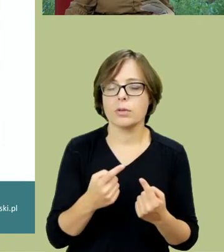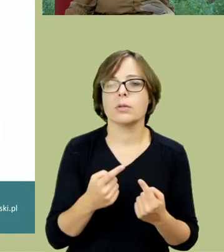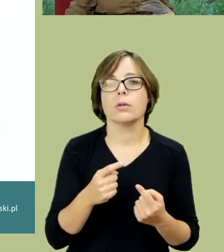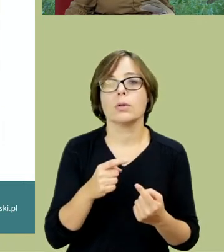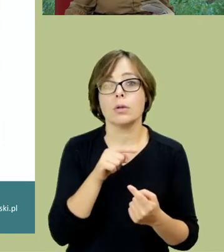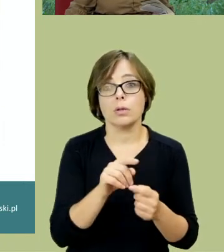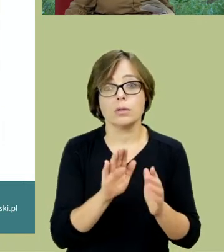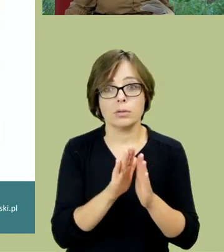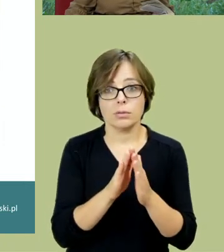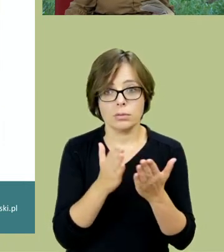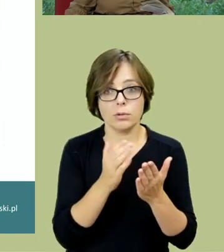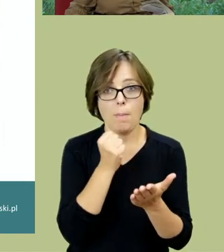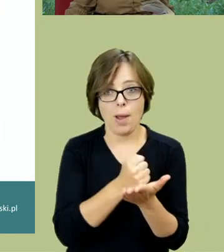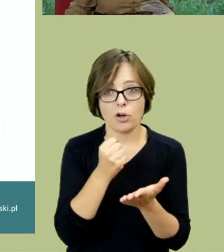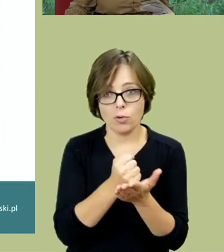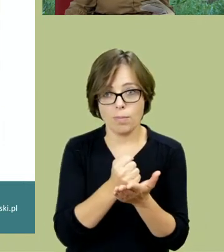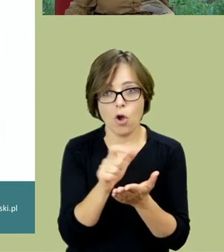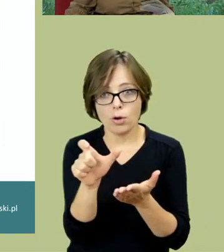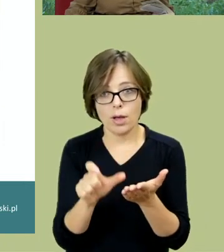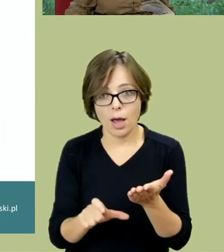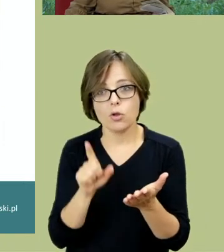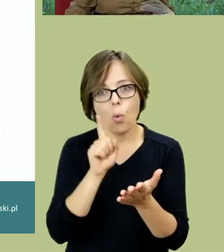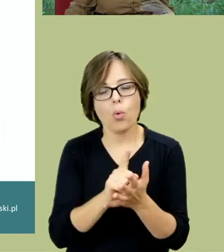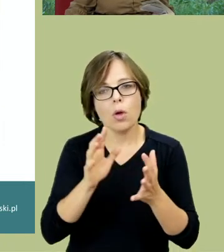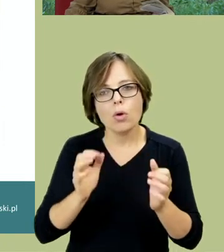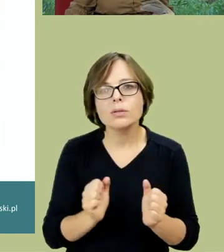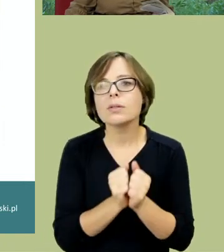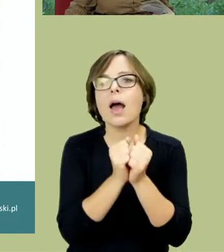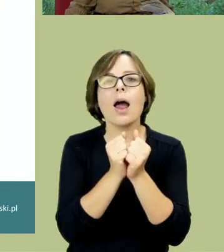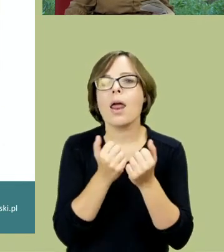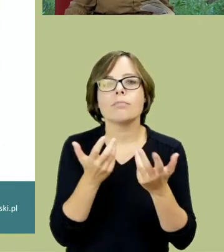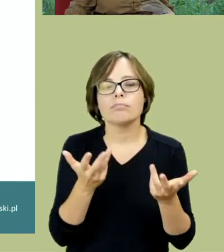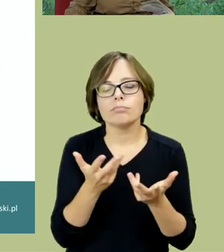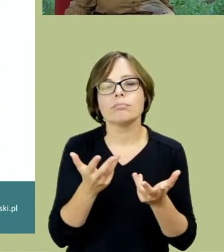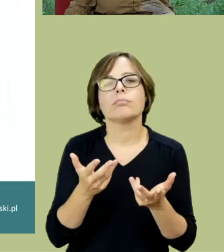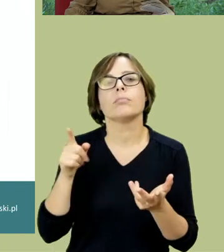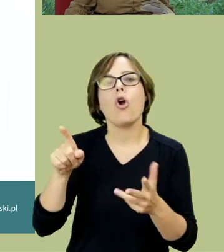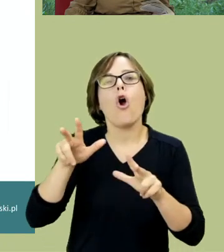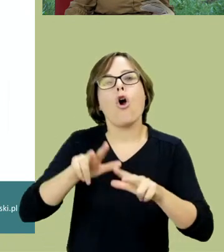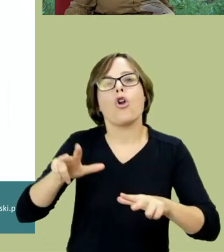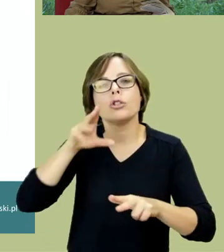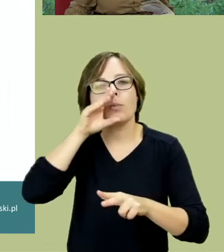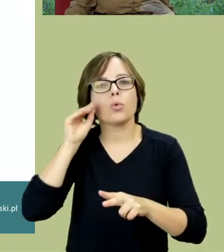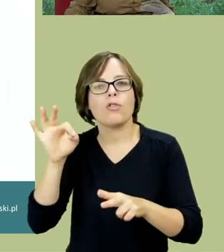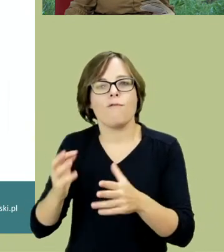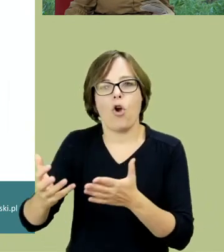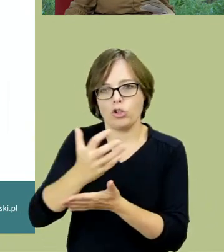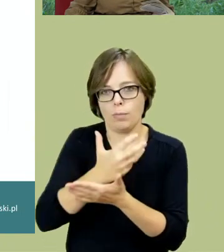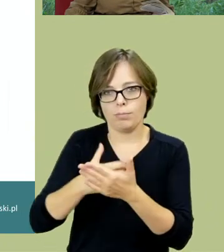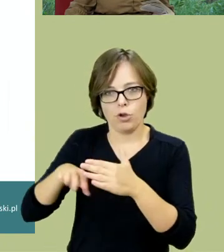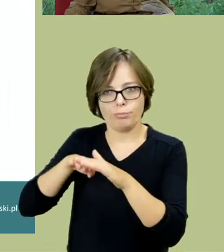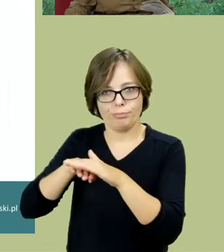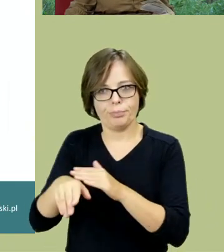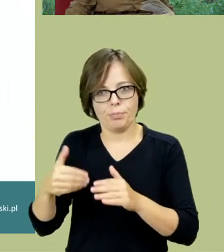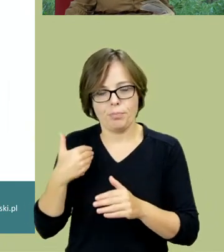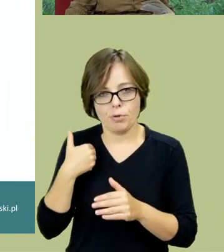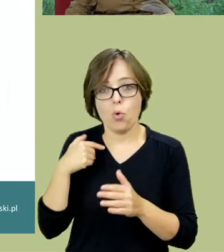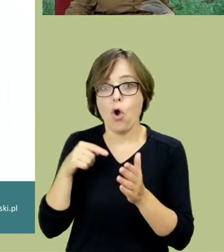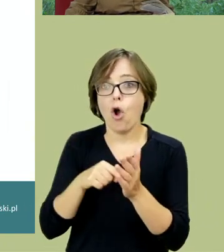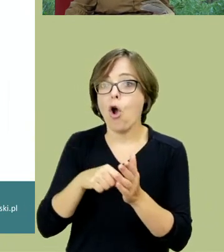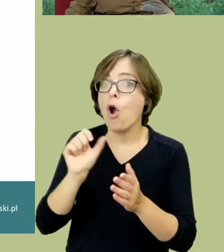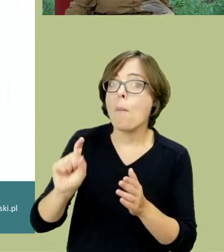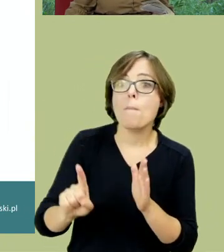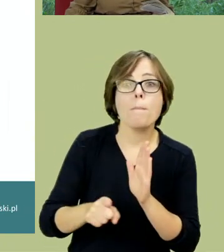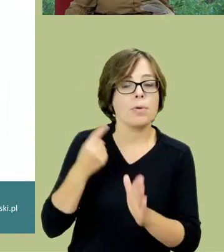w zbiorach rodzinnych, rodziny Józefa Piłsudskiego. Jest to i po raz pierwszy ten wizerunek, akurat